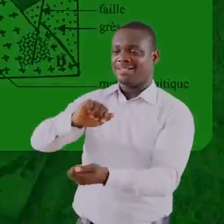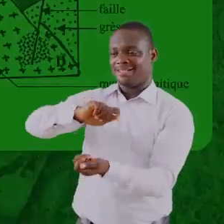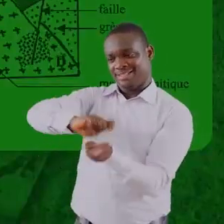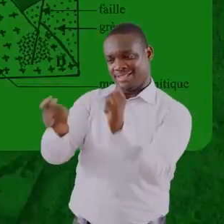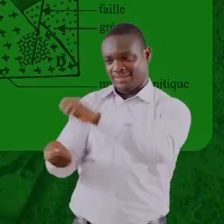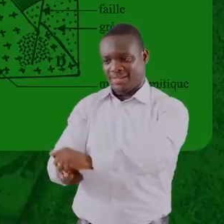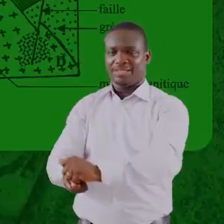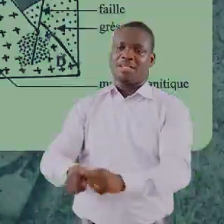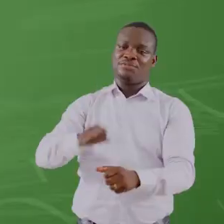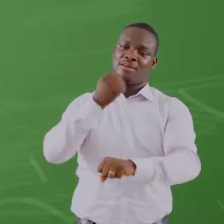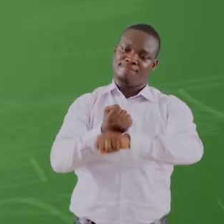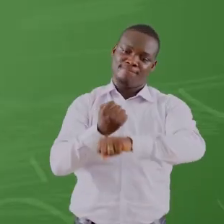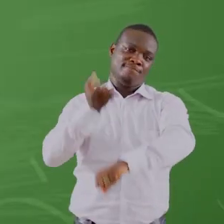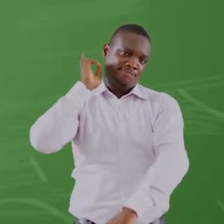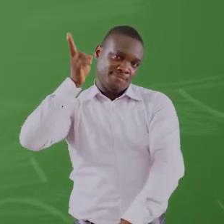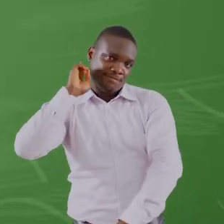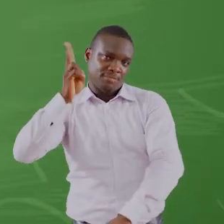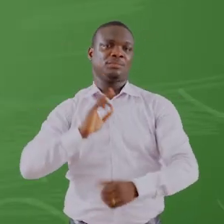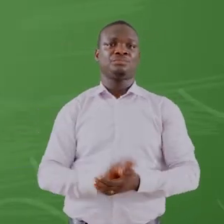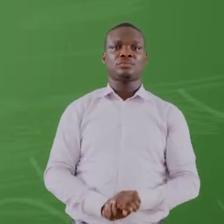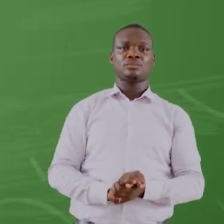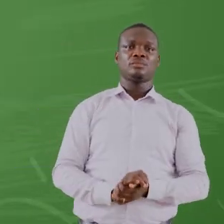le paléoplacé.